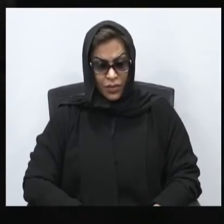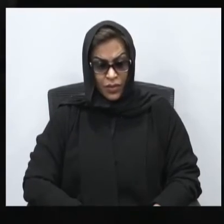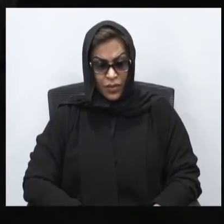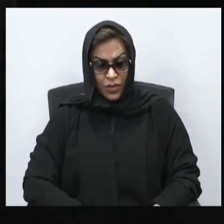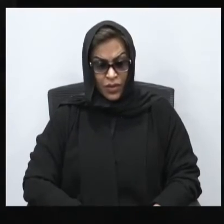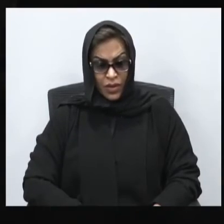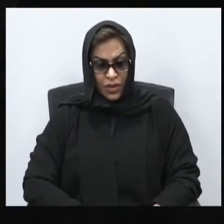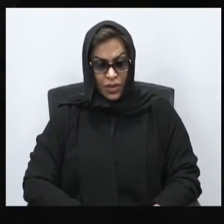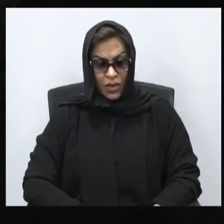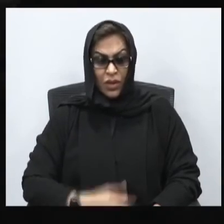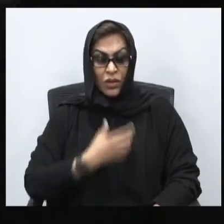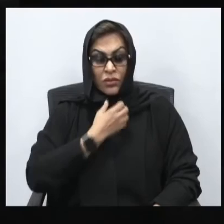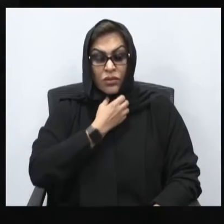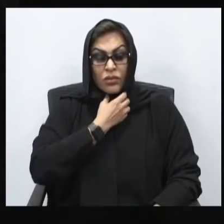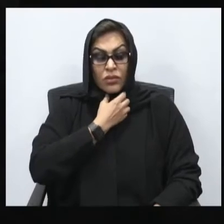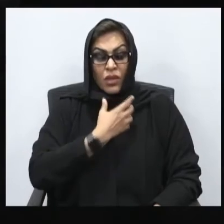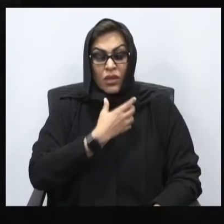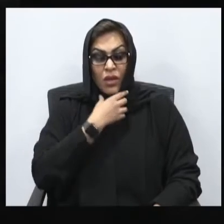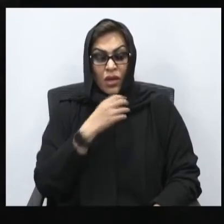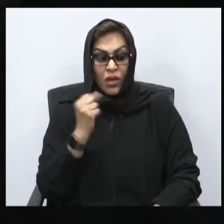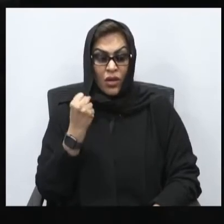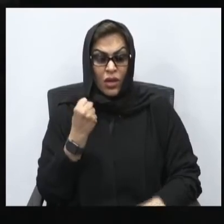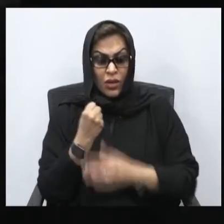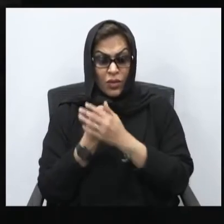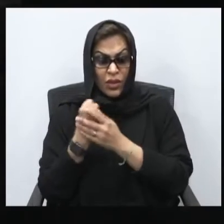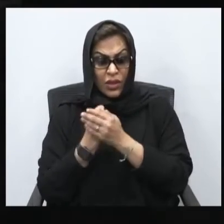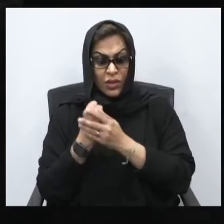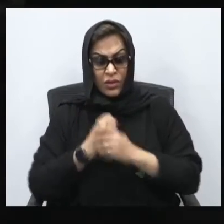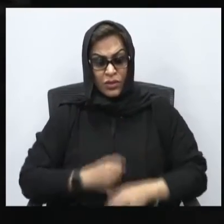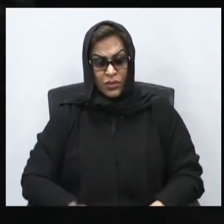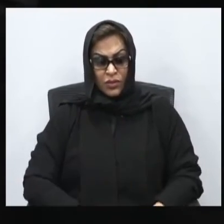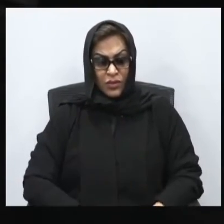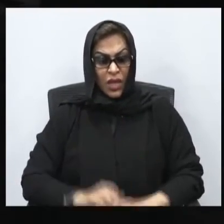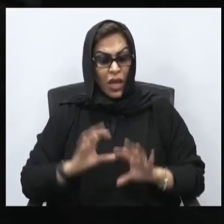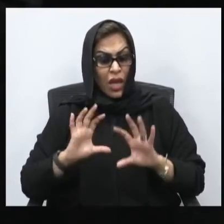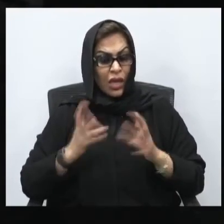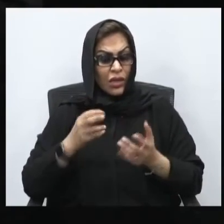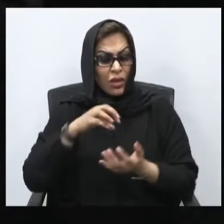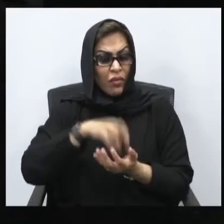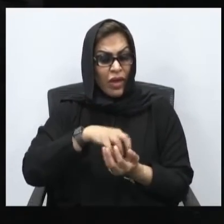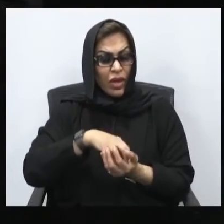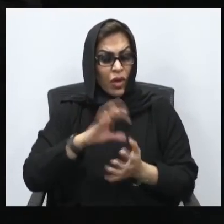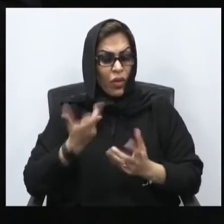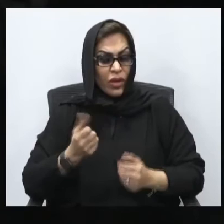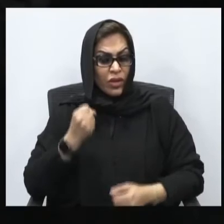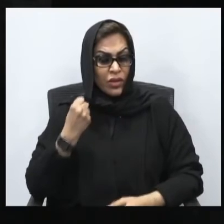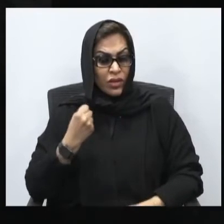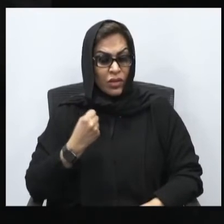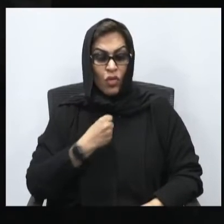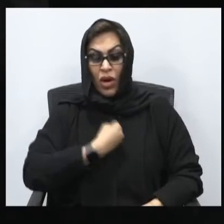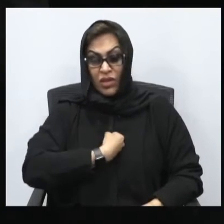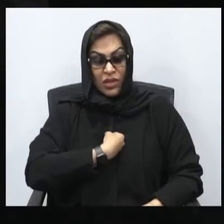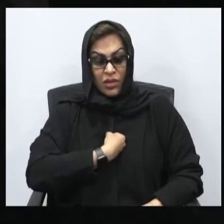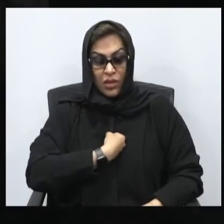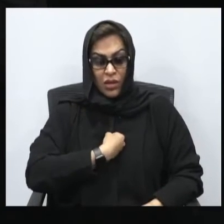هو المصاب احتاج الى قبضه اليد بهذا الشكل اين اضع قبضه اليد مو على